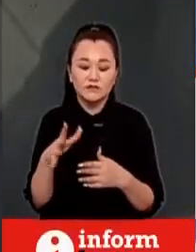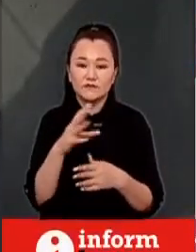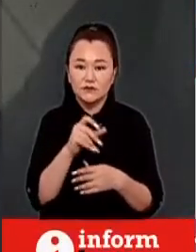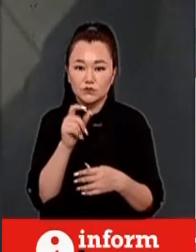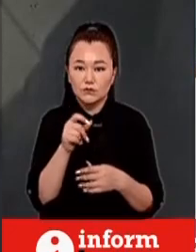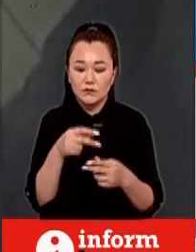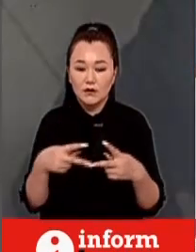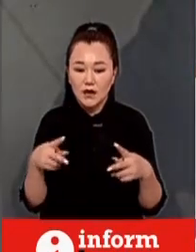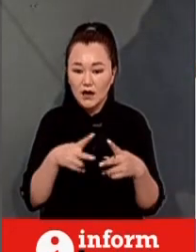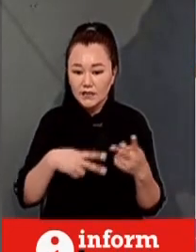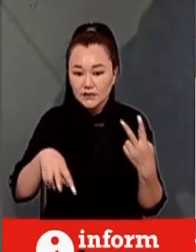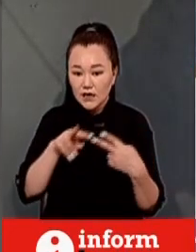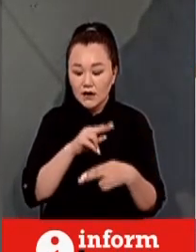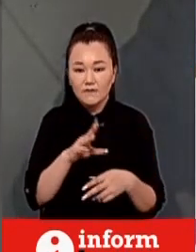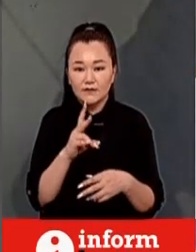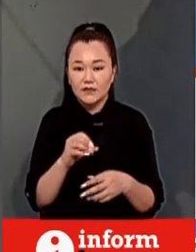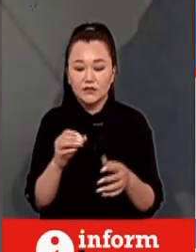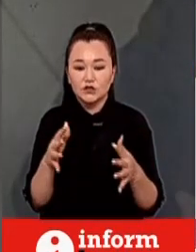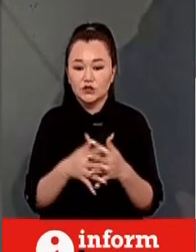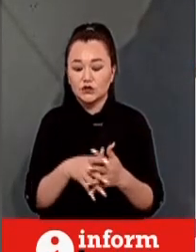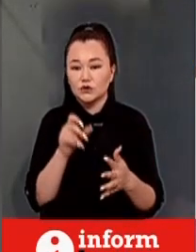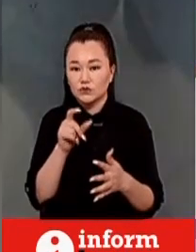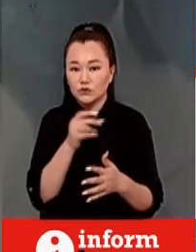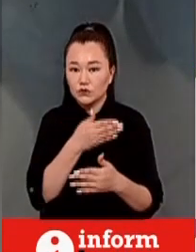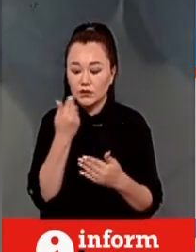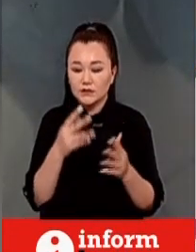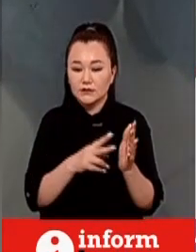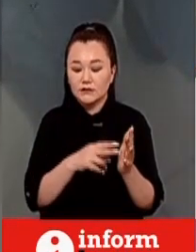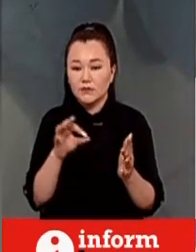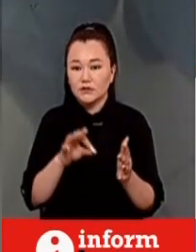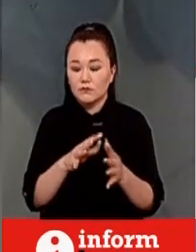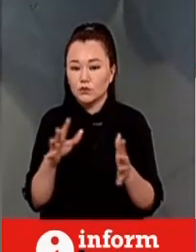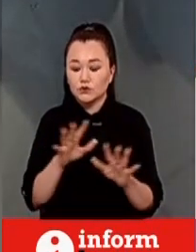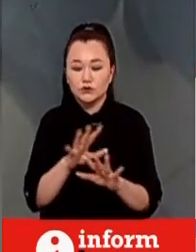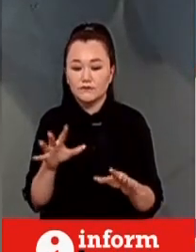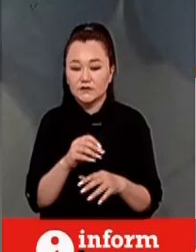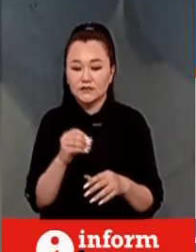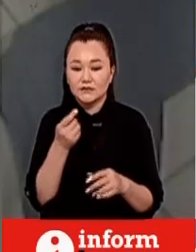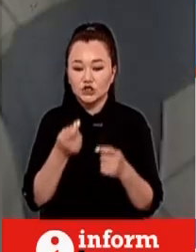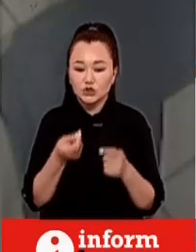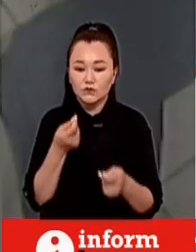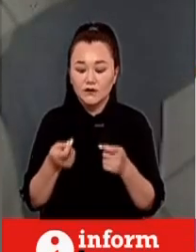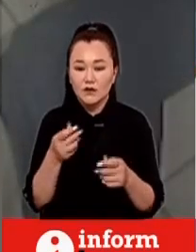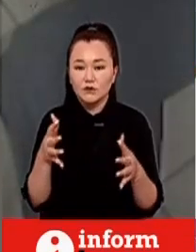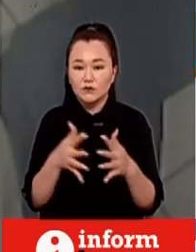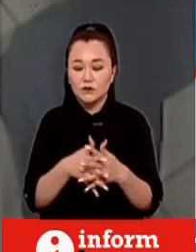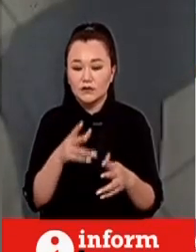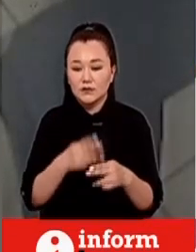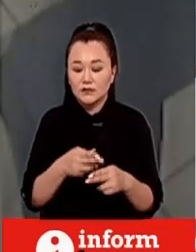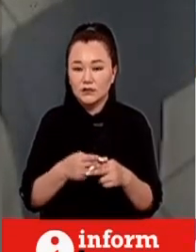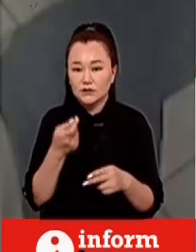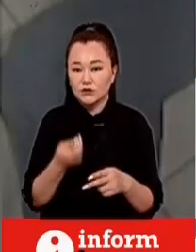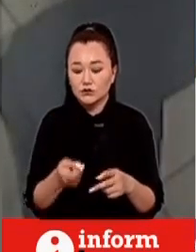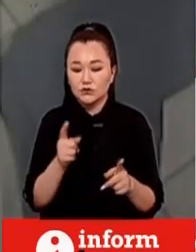выглядят одинаково. В них содержание золота не превышает 7%. Остальное – сплав других дешевых металлов. Пострадавшие предполагают,